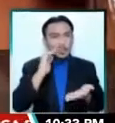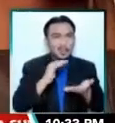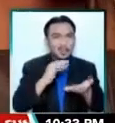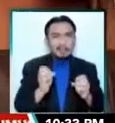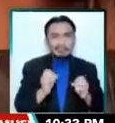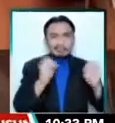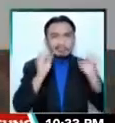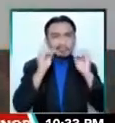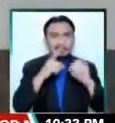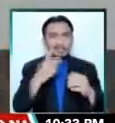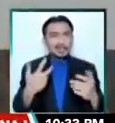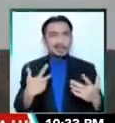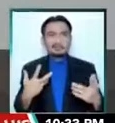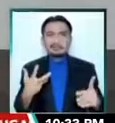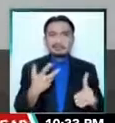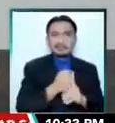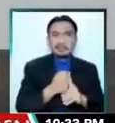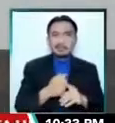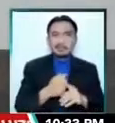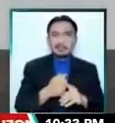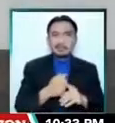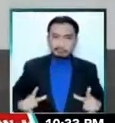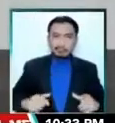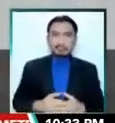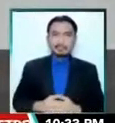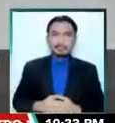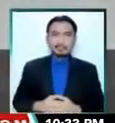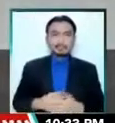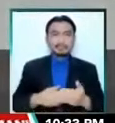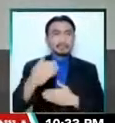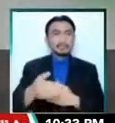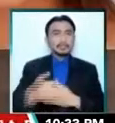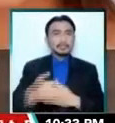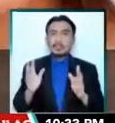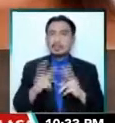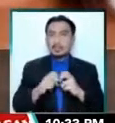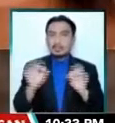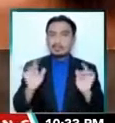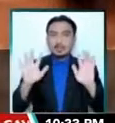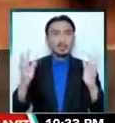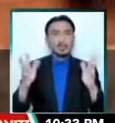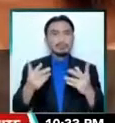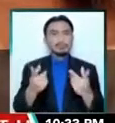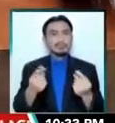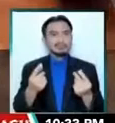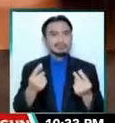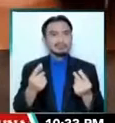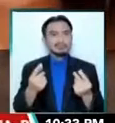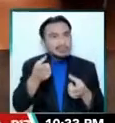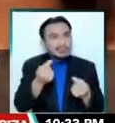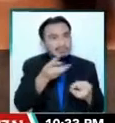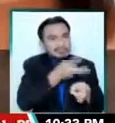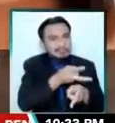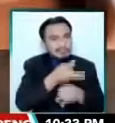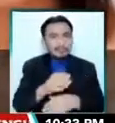yung bagay, no, sir? Pero kahit ganun ba? Mahirap dahilan ito para maging kampante. Sa atin, mild, oo. Pero paano po yung